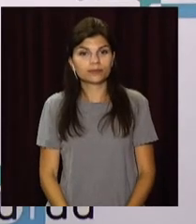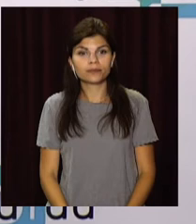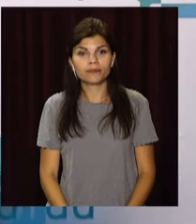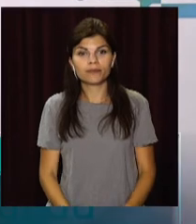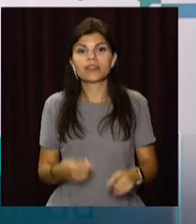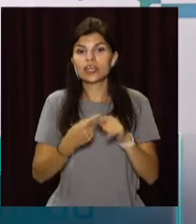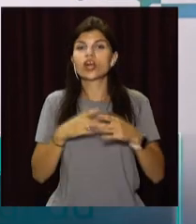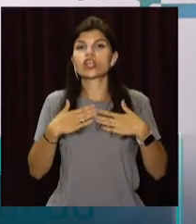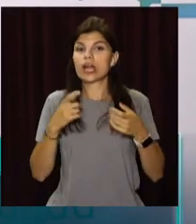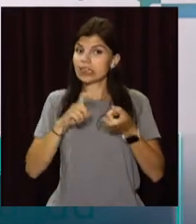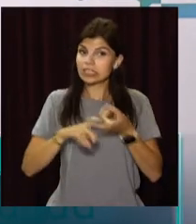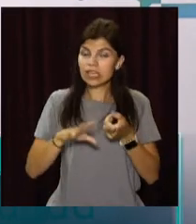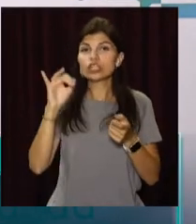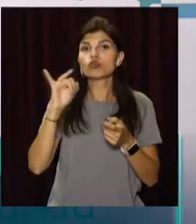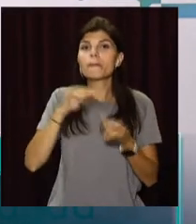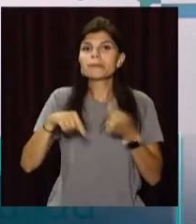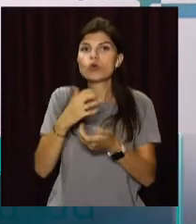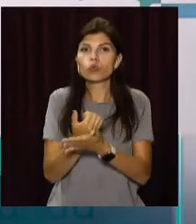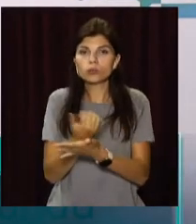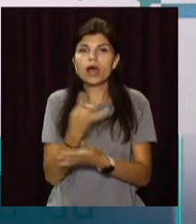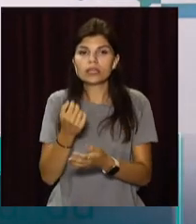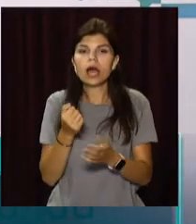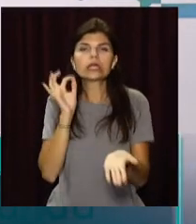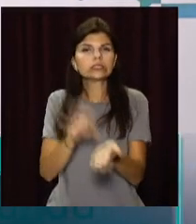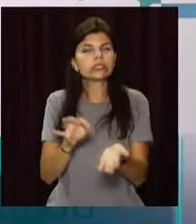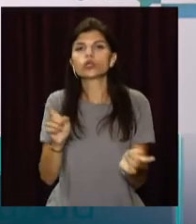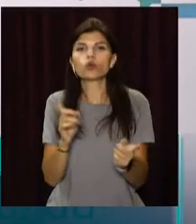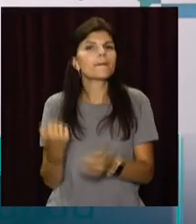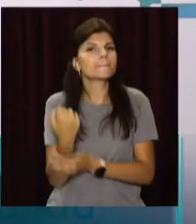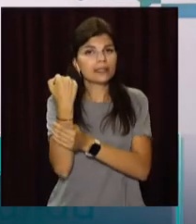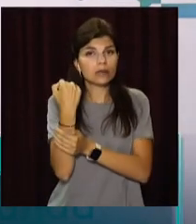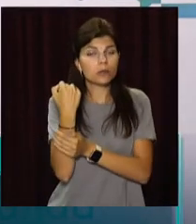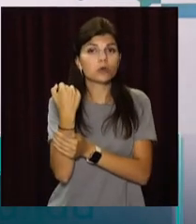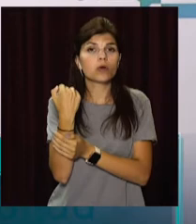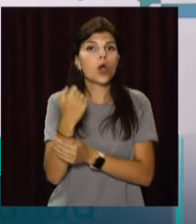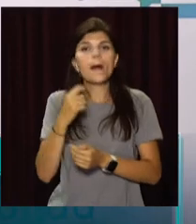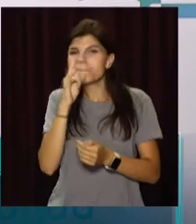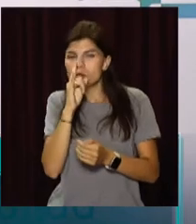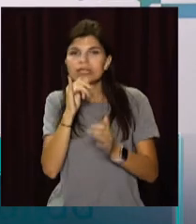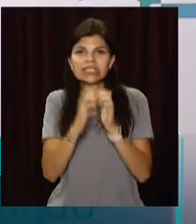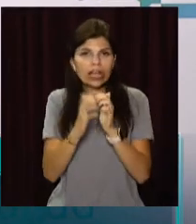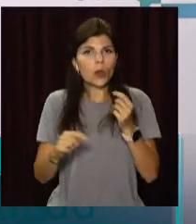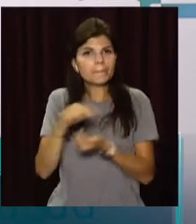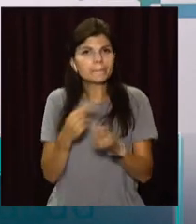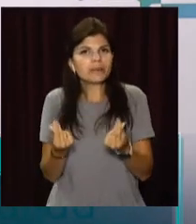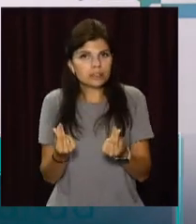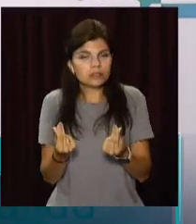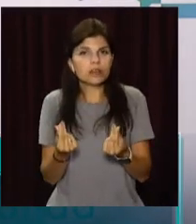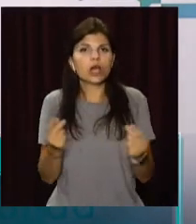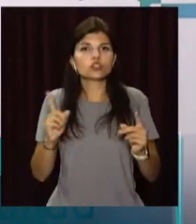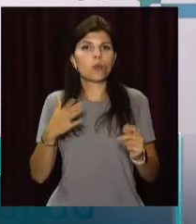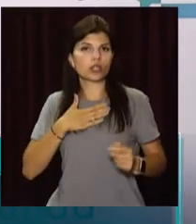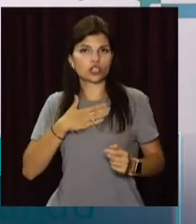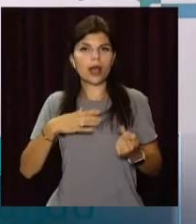Наша незалежність, історія бізнес-успіху націлена саме на підтримку малого та середнього бізнесу, щоб про